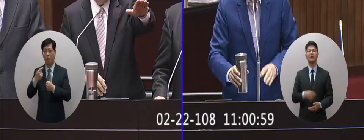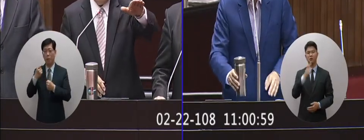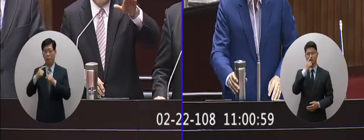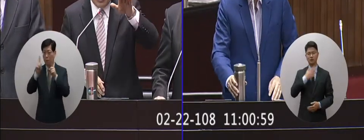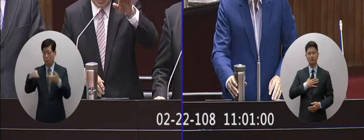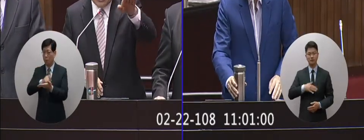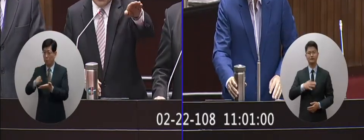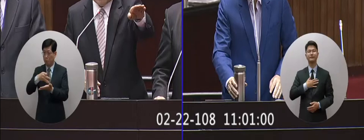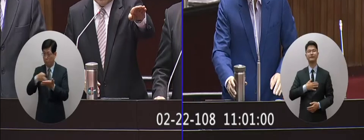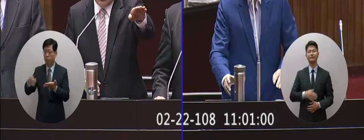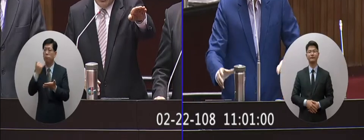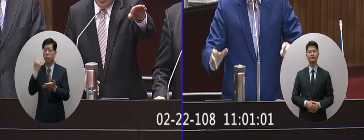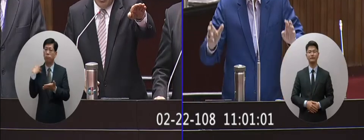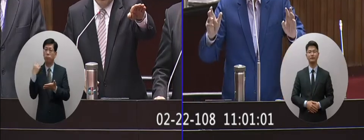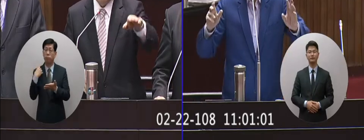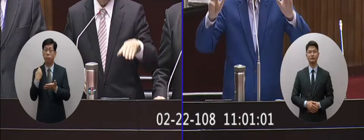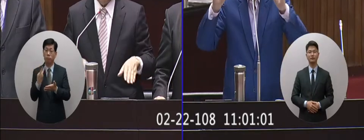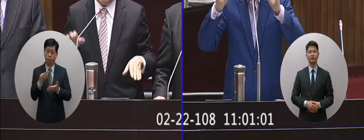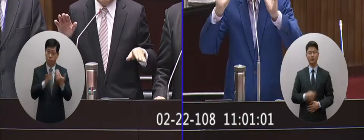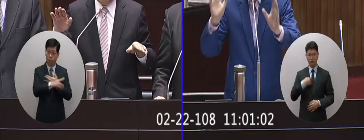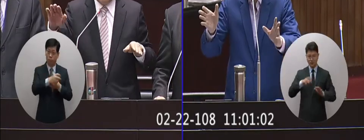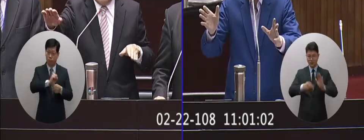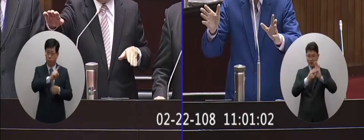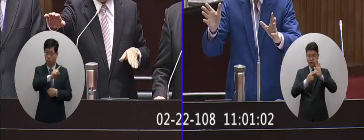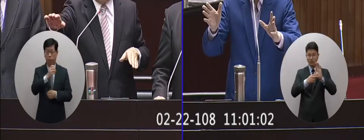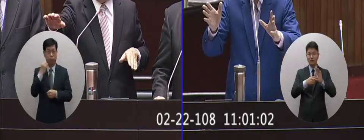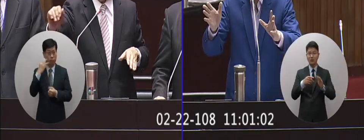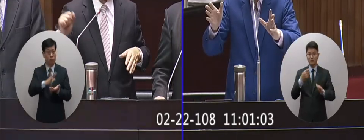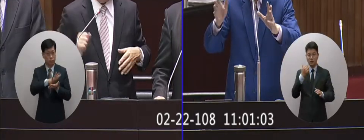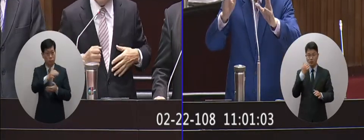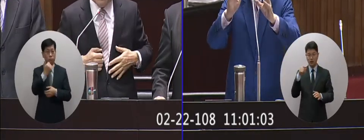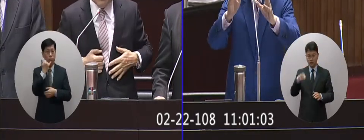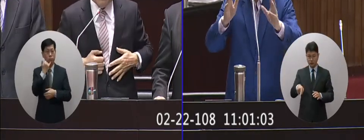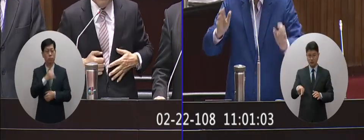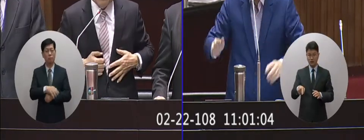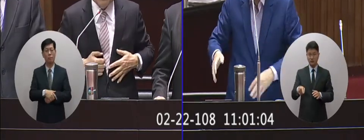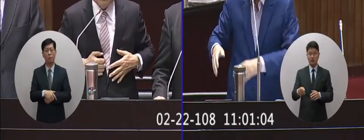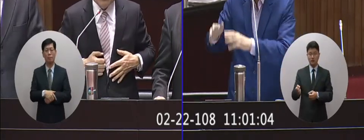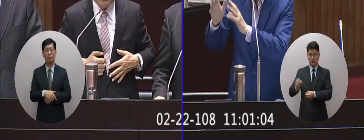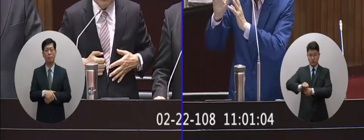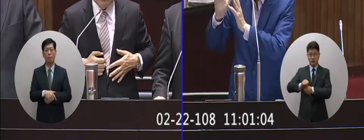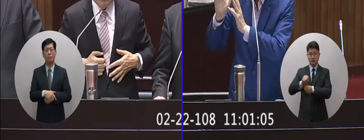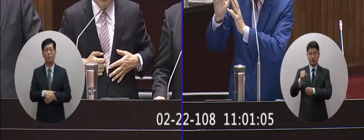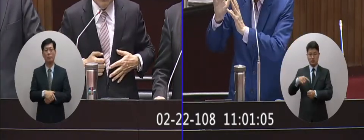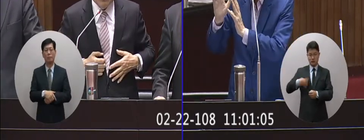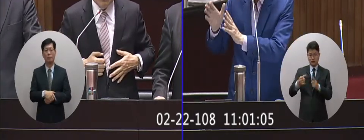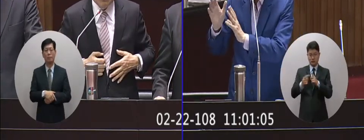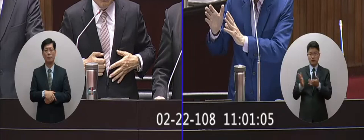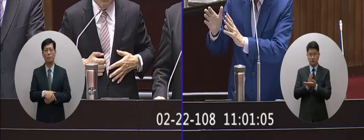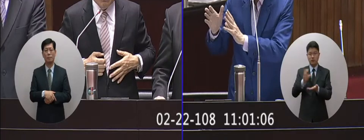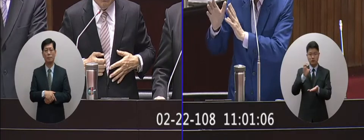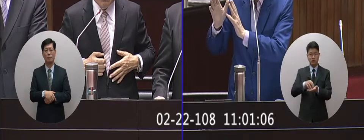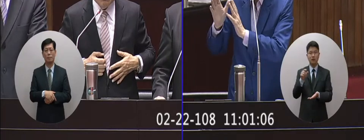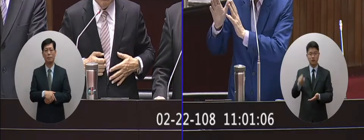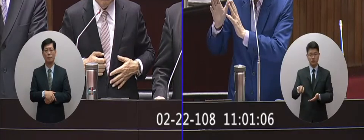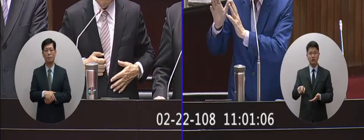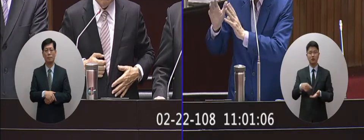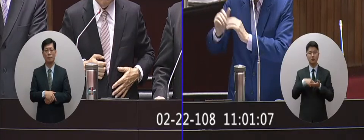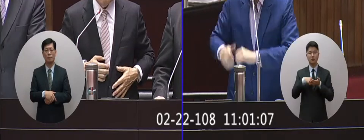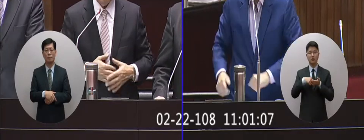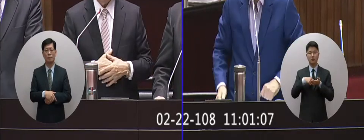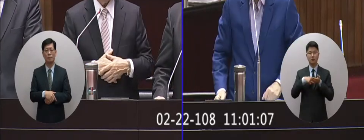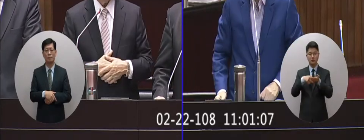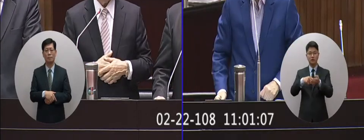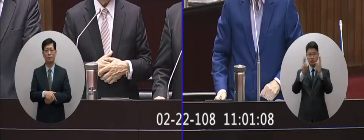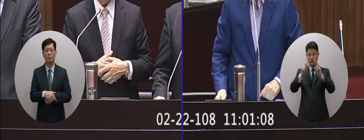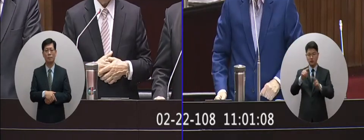我了解， 原有的联署都有， 但是我增加的这个东西，院长，我增加的这个用自然凭证做